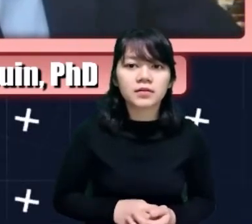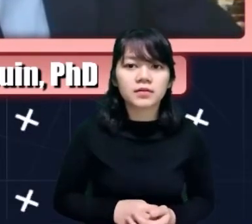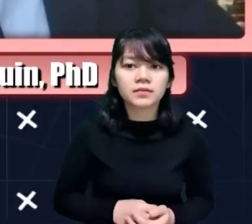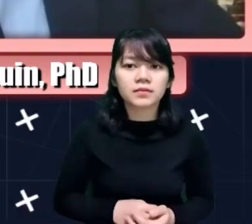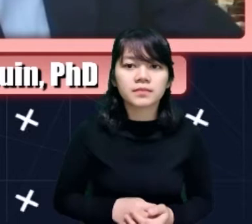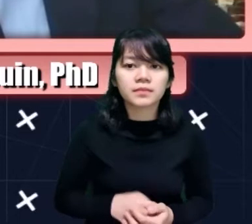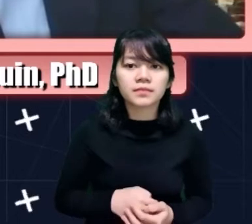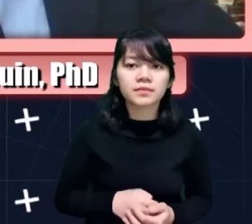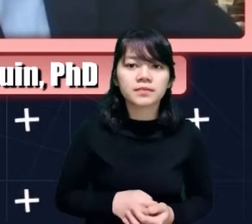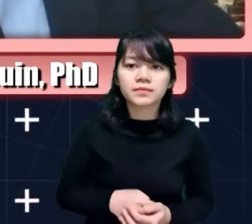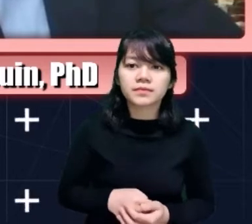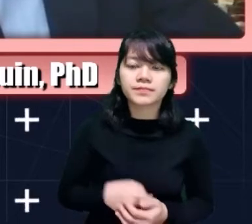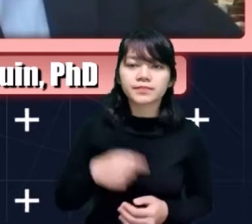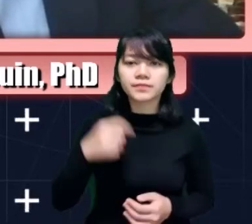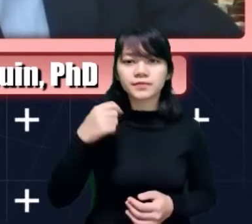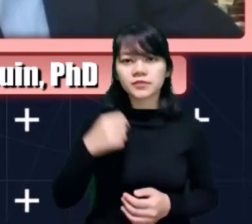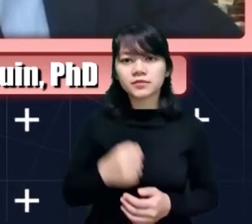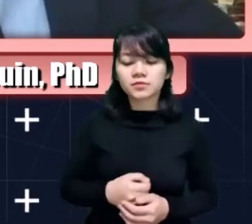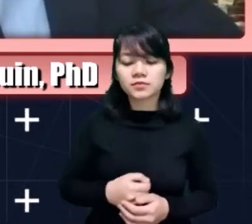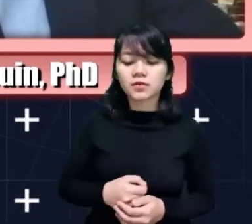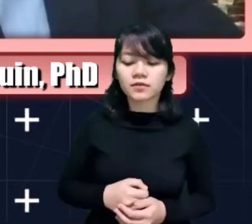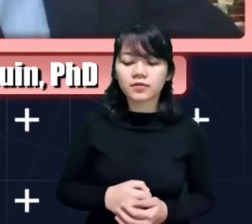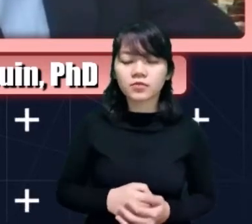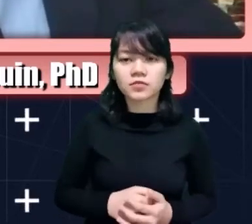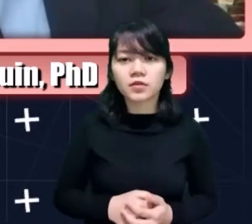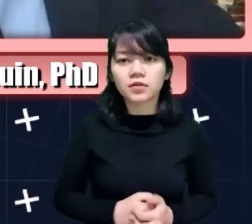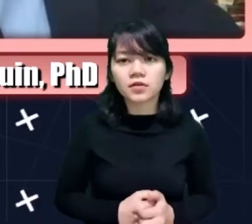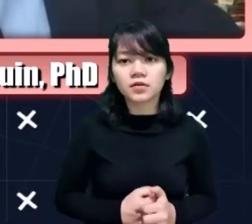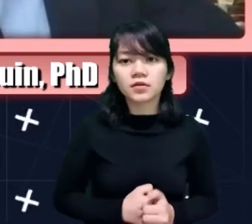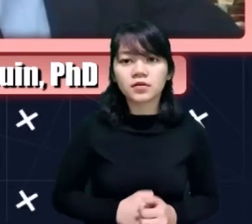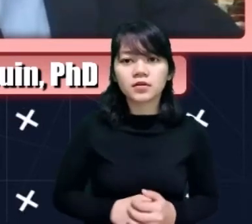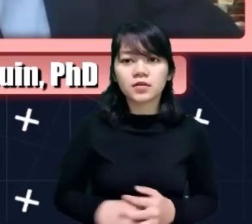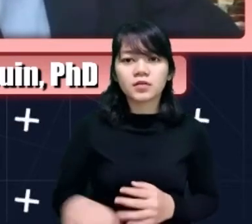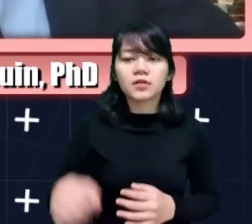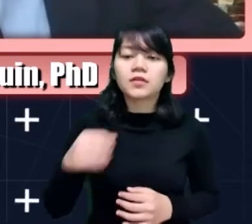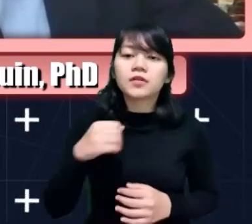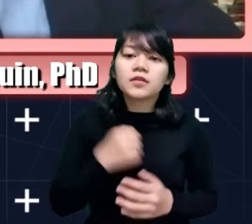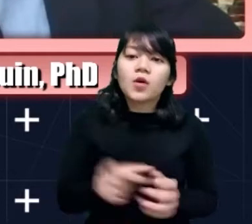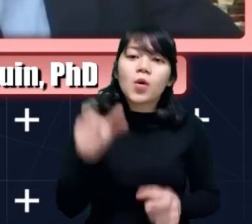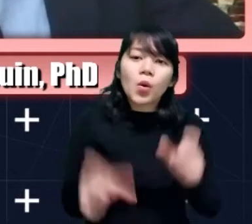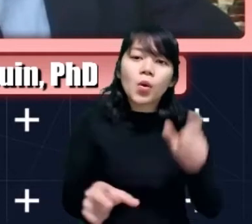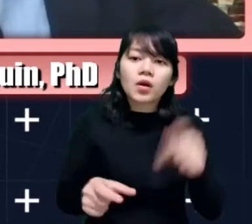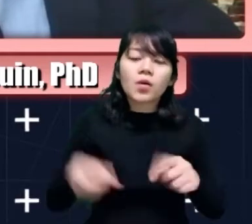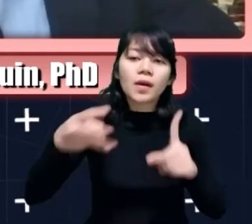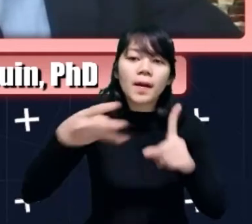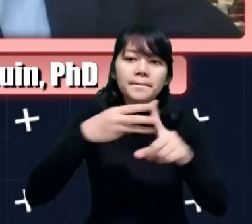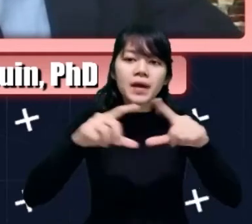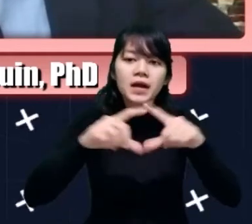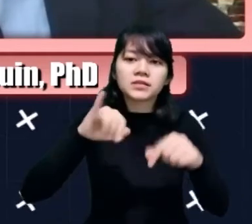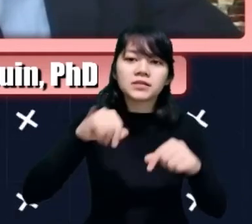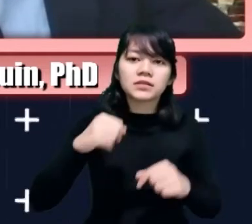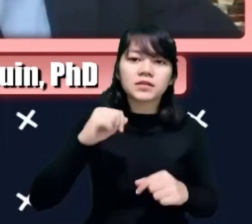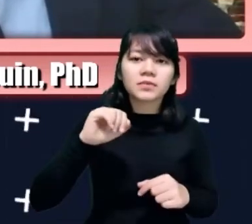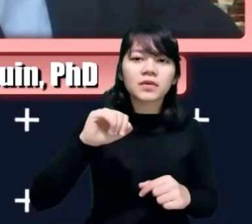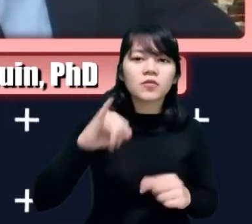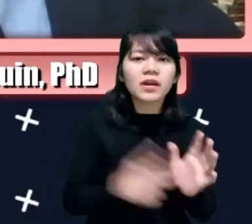Jadi orang-orang yang mempunyai hawa nafsu rakus ya. Orang-orang bajingan yang ada di antara mereka kemasukan nafsu